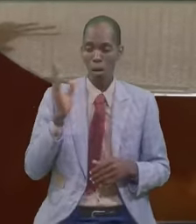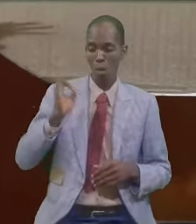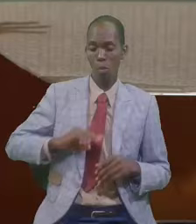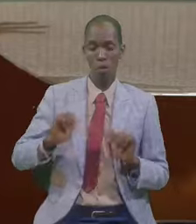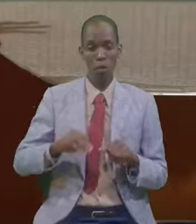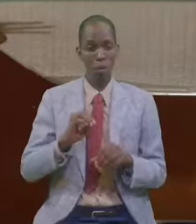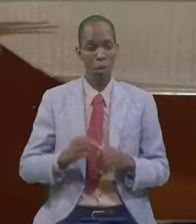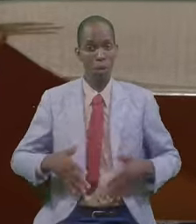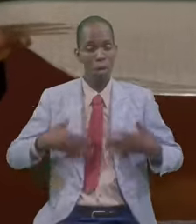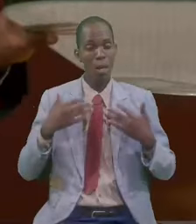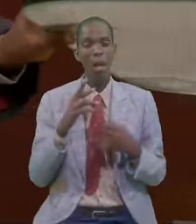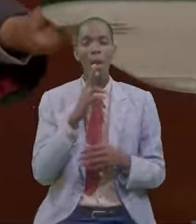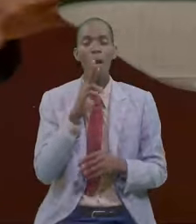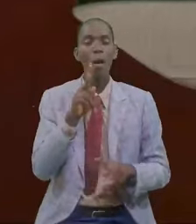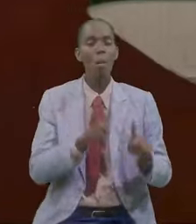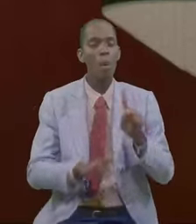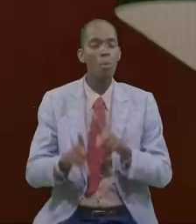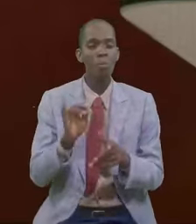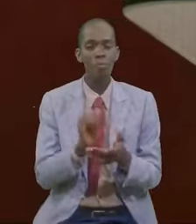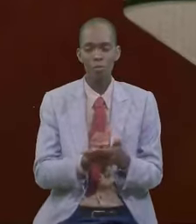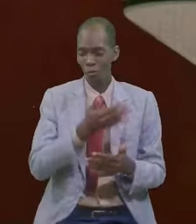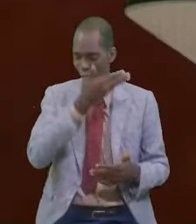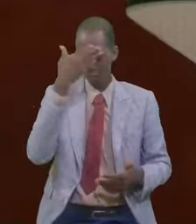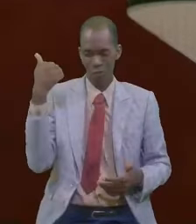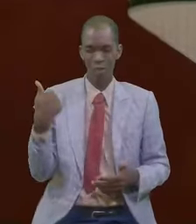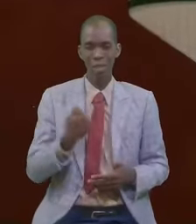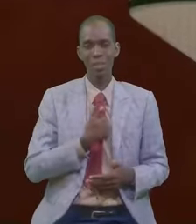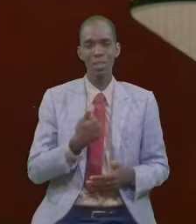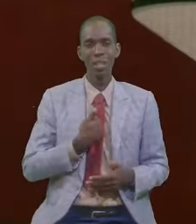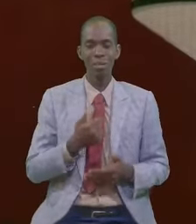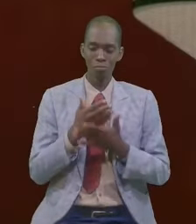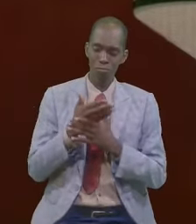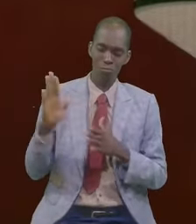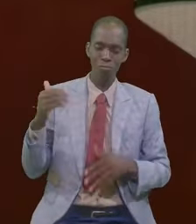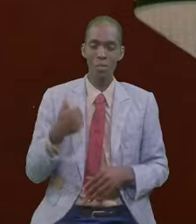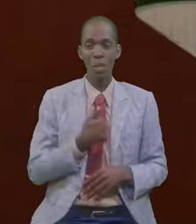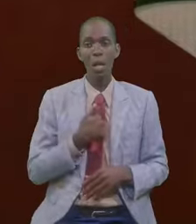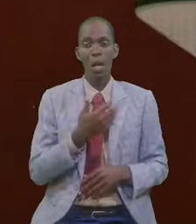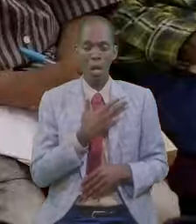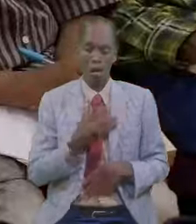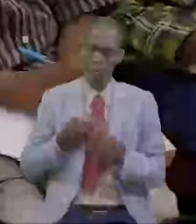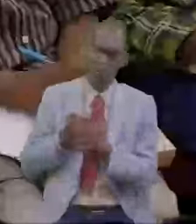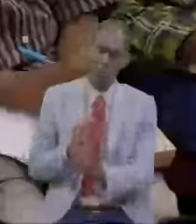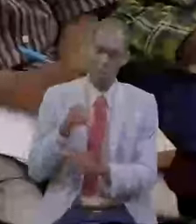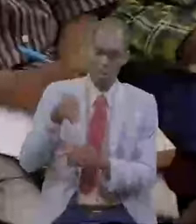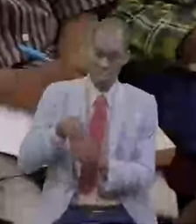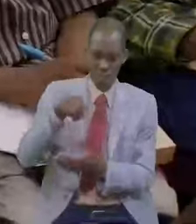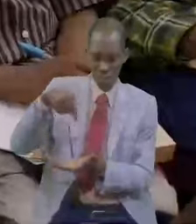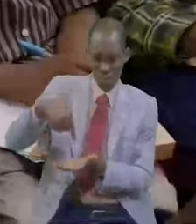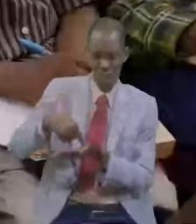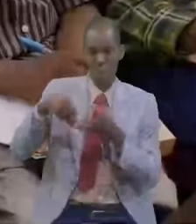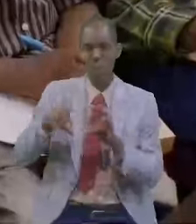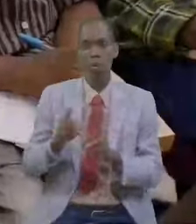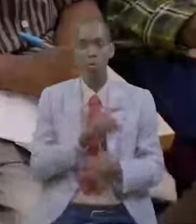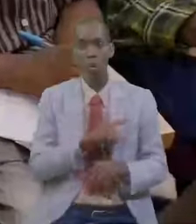les gens-là qui s'oublient et qui marchent dans cette voie du Seigneur. Et